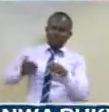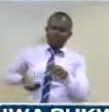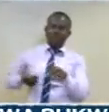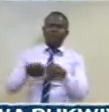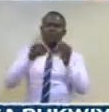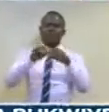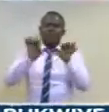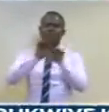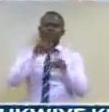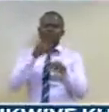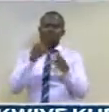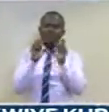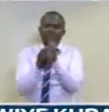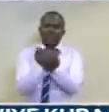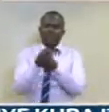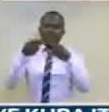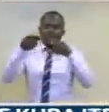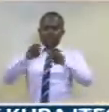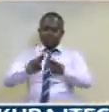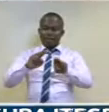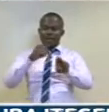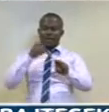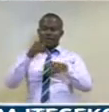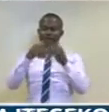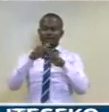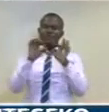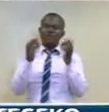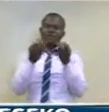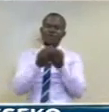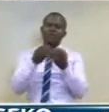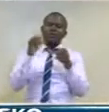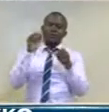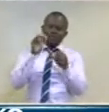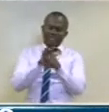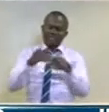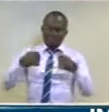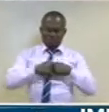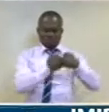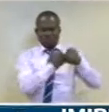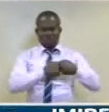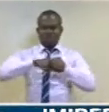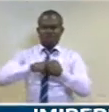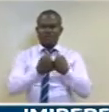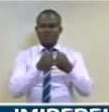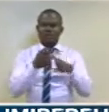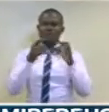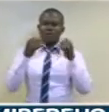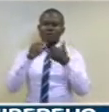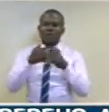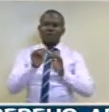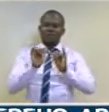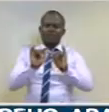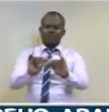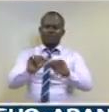agaciro umugabo impinduka zabaye ni uko hari ingo nyinshi zari zifite amakimbirane hanyuma ubu ngubu zikaba zisigaye